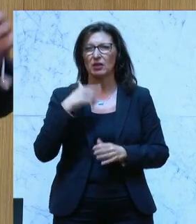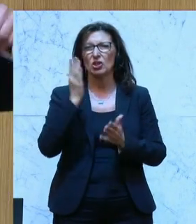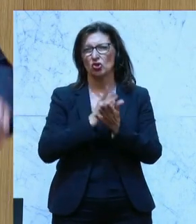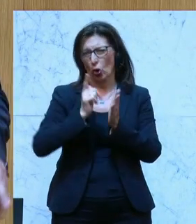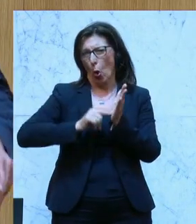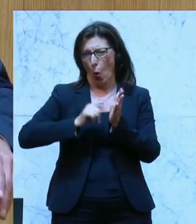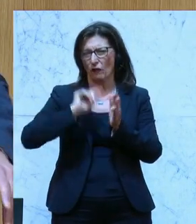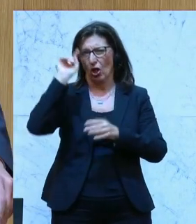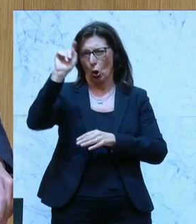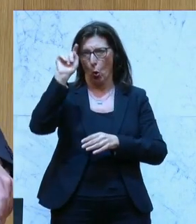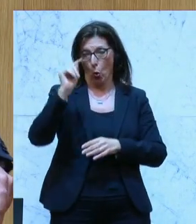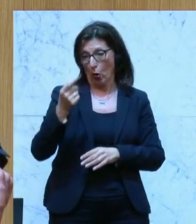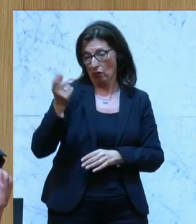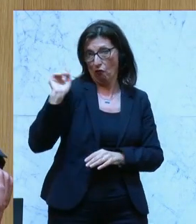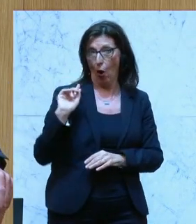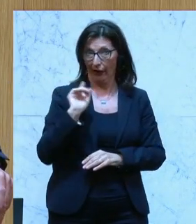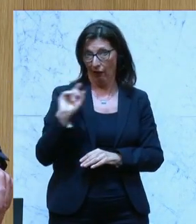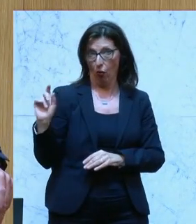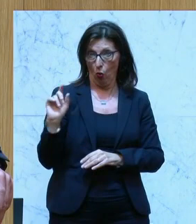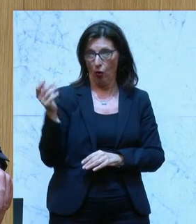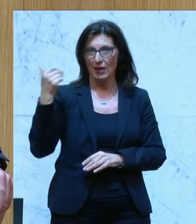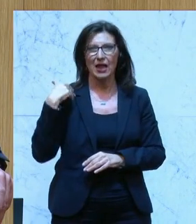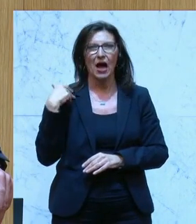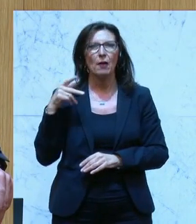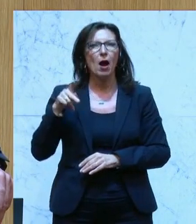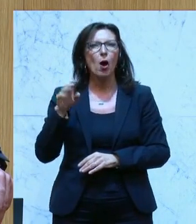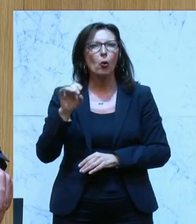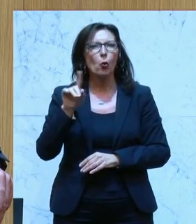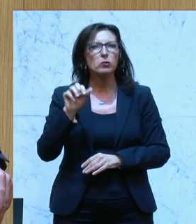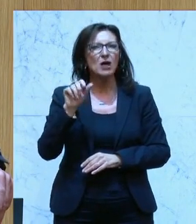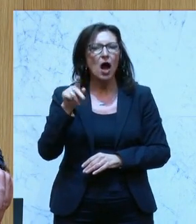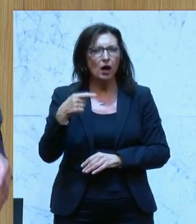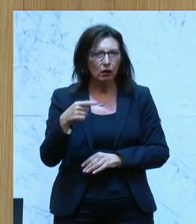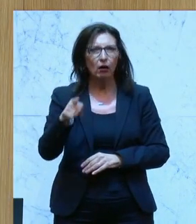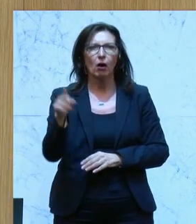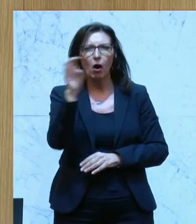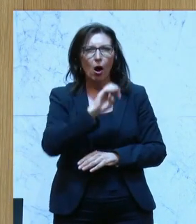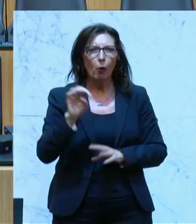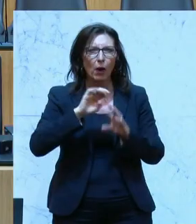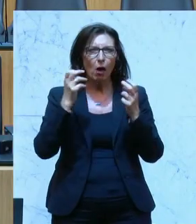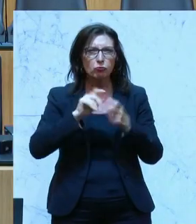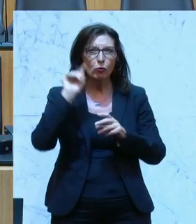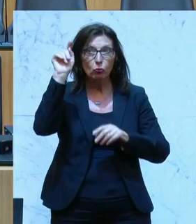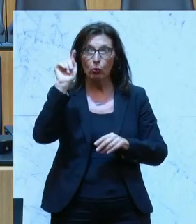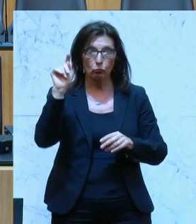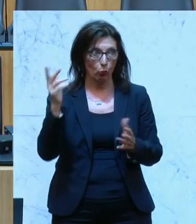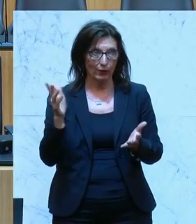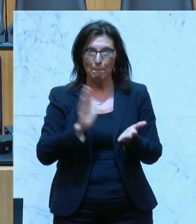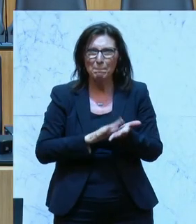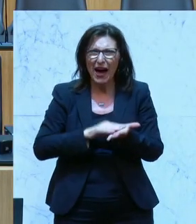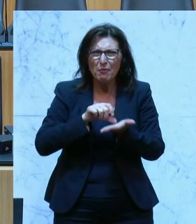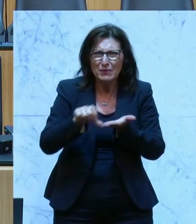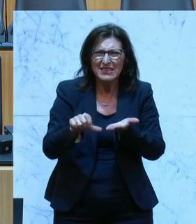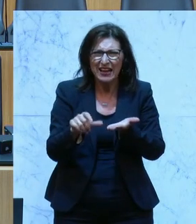in Schweden, war erst vor einer Woche oben mit der COSAC, mit der Konferenz der Europaausschüsse, da ist es faktisch nicht mehr möglich, bar zu